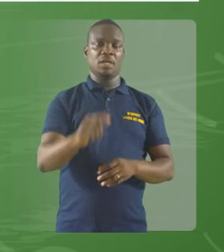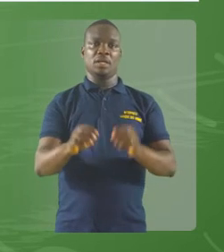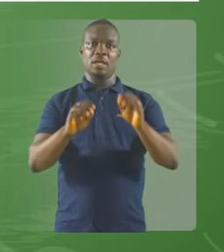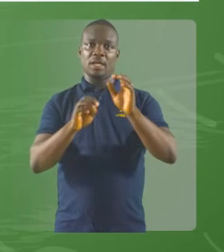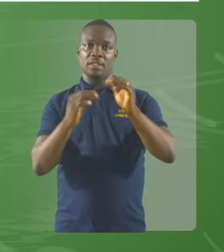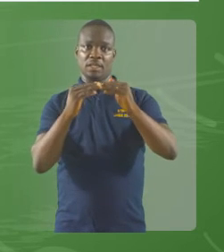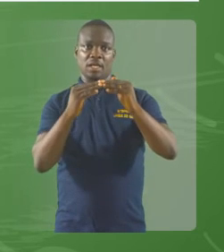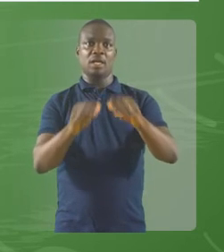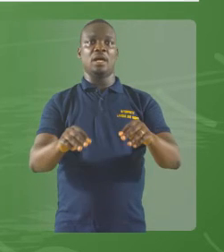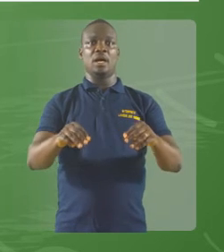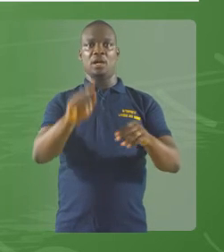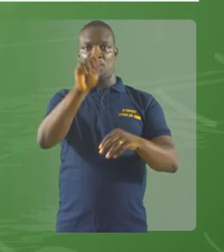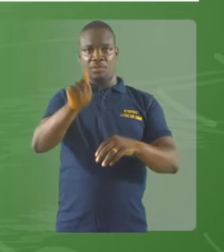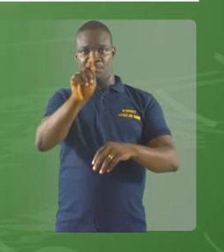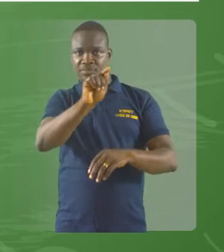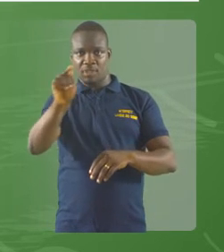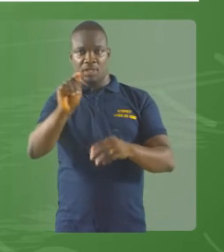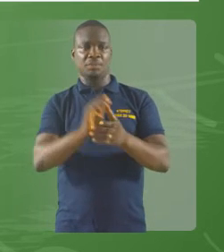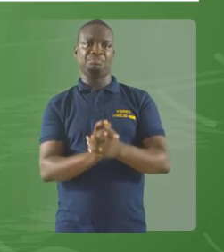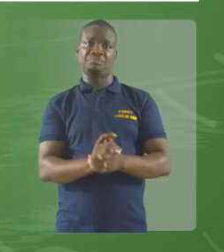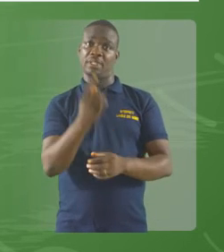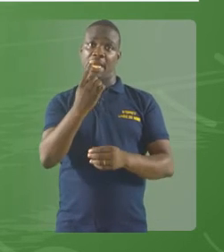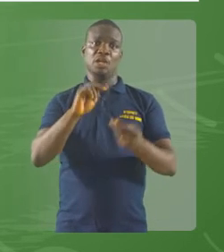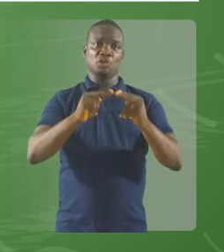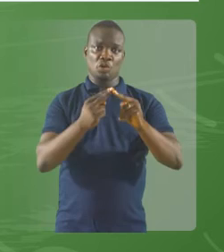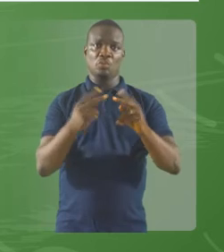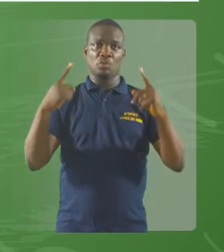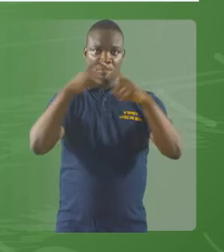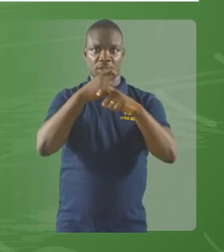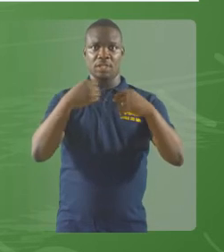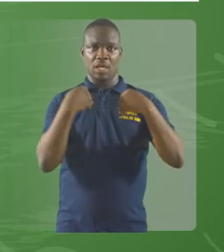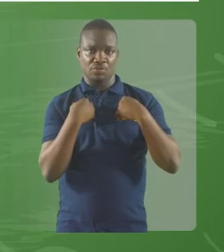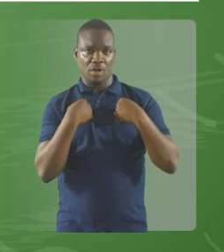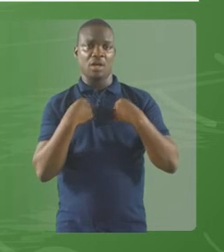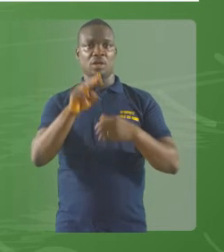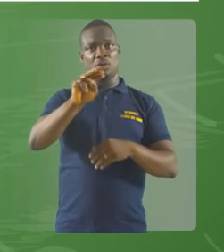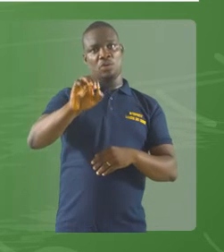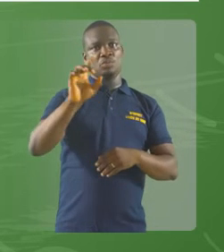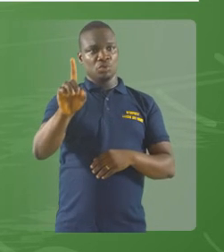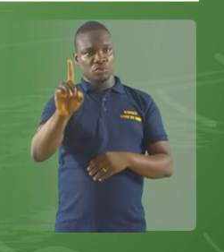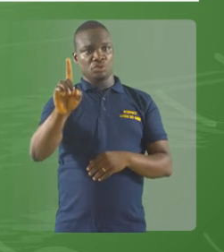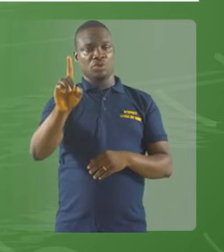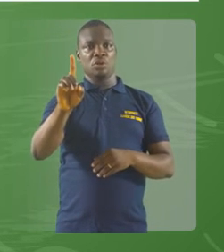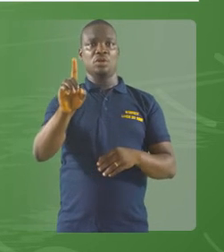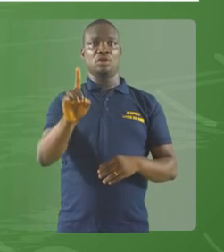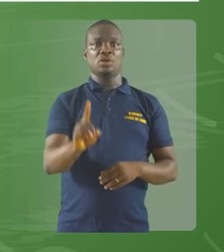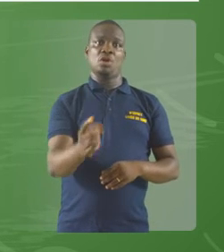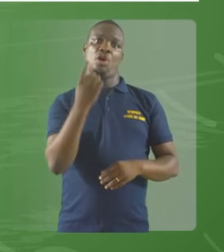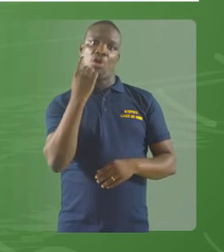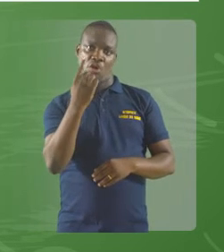θ. Un nombre complexe qui a pour module 1 et dont on connaît